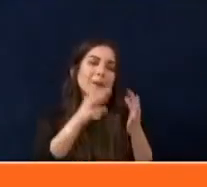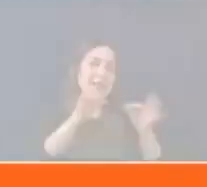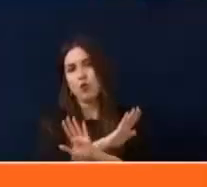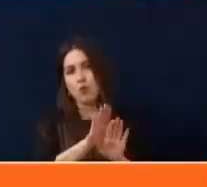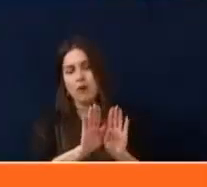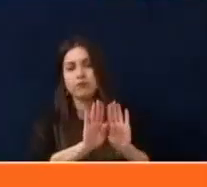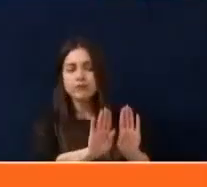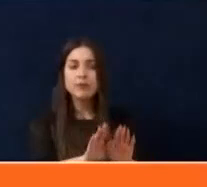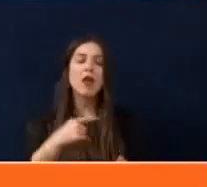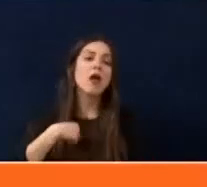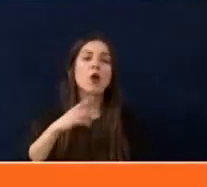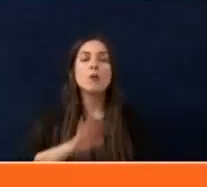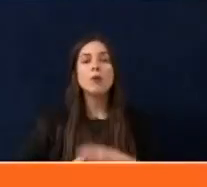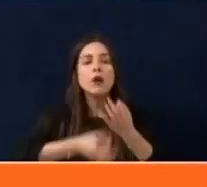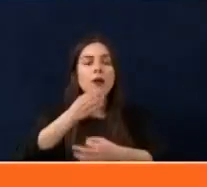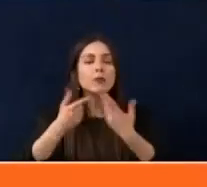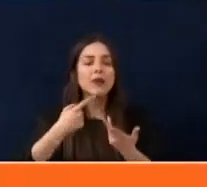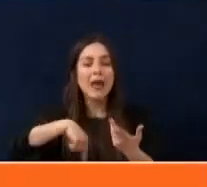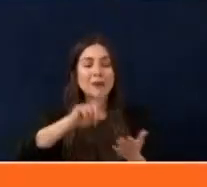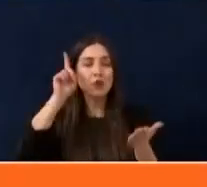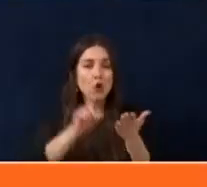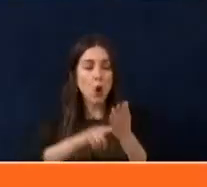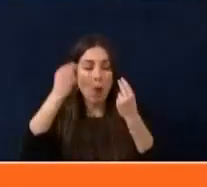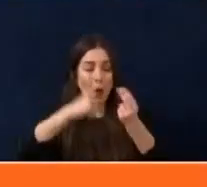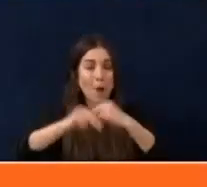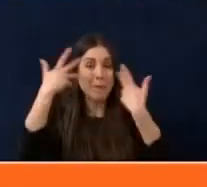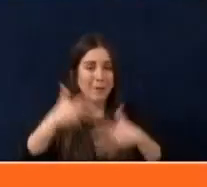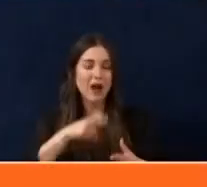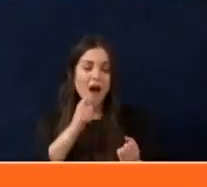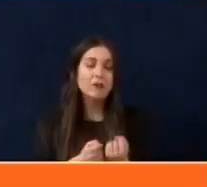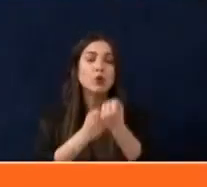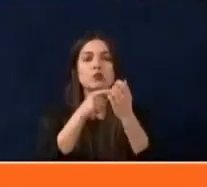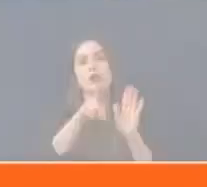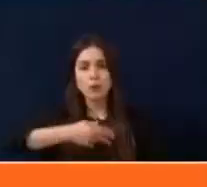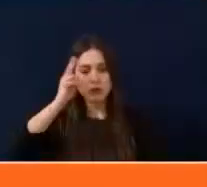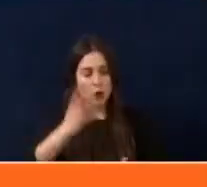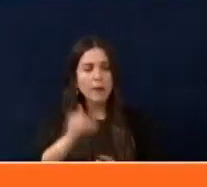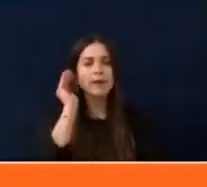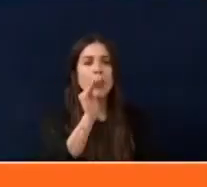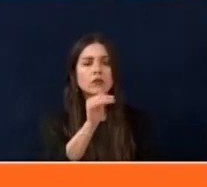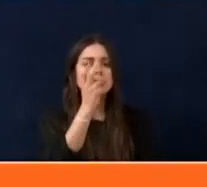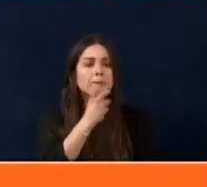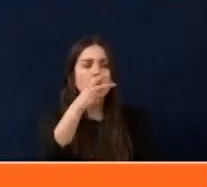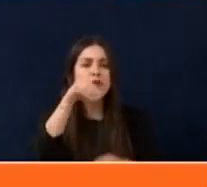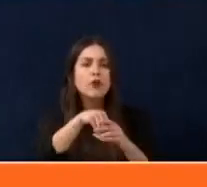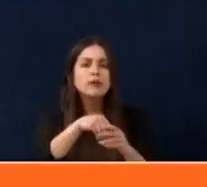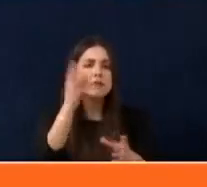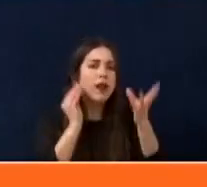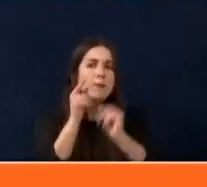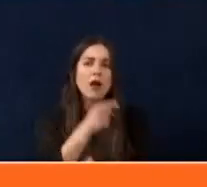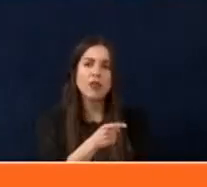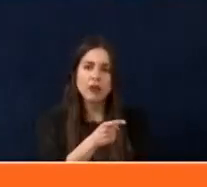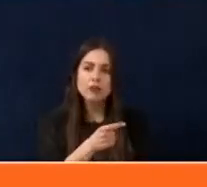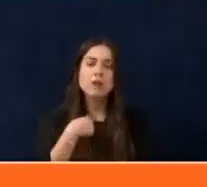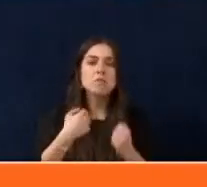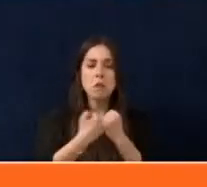εκτονωθεί αυτή. Υπερασπιζόμαστε απόλυτα τον νόμο τον οποίο έχουμε ψηφίσει. Θεωρούμε ότι ο νόμος είναι συνταγματικός και όλοι, συμπεριλαμβανομένου και της ΑΔΑΕ,